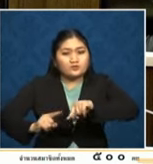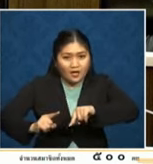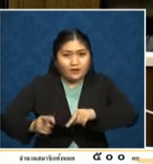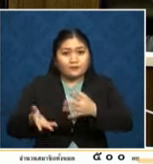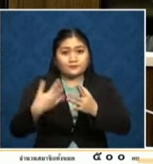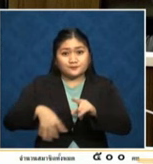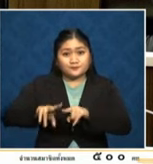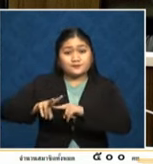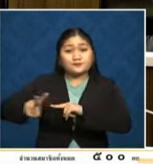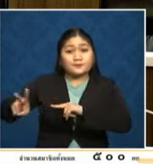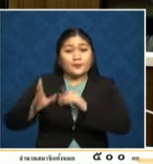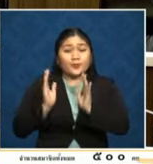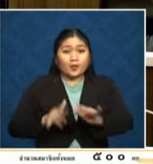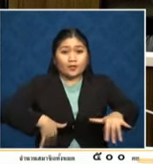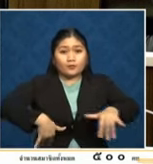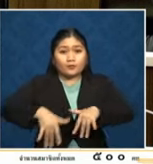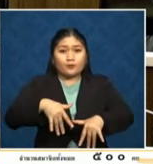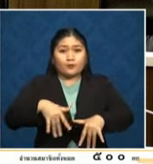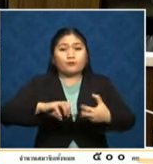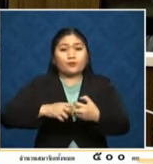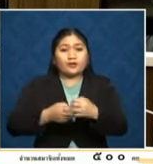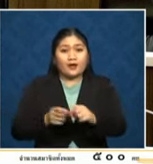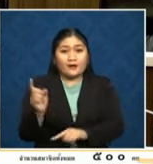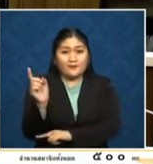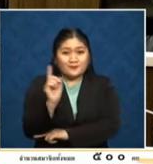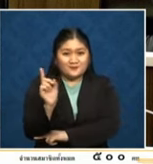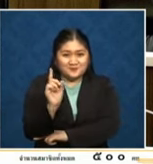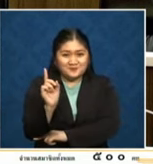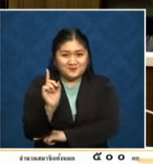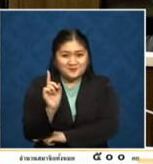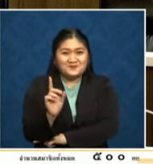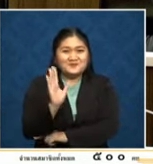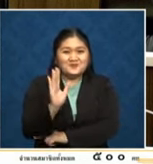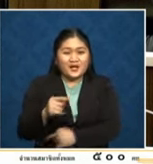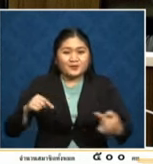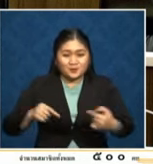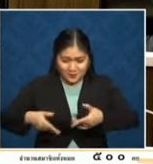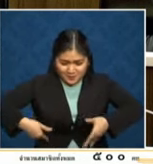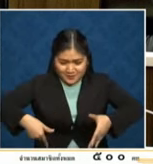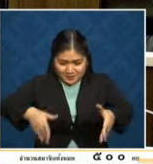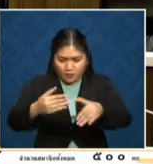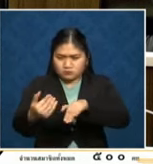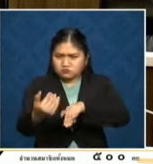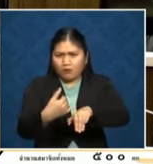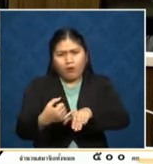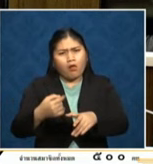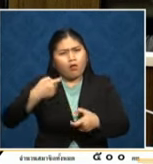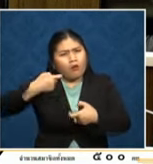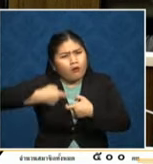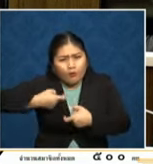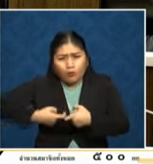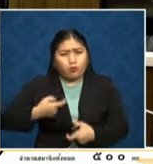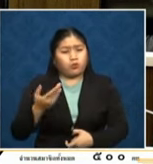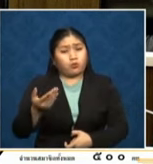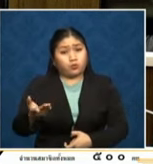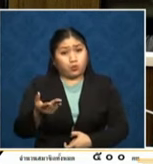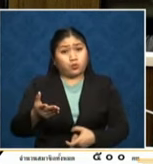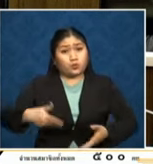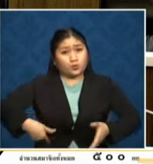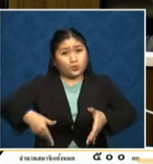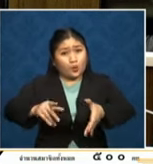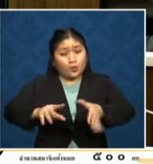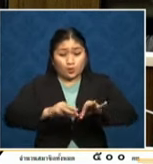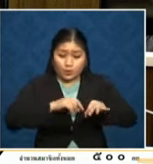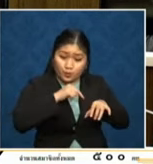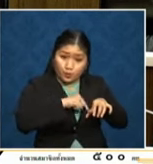ที่2พี่น้องประชาชนประสบปัญหาเส้นทางจราจรไม่สะดวกค่ะคือถนนทางหลวงท้องถิ่นระ